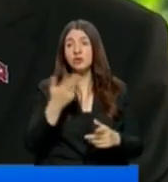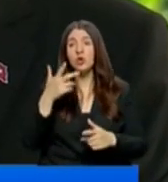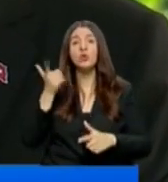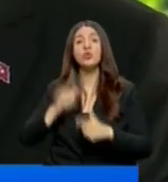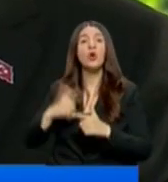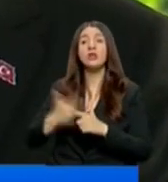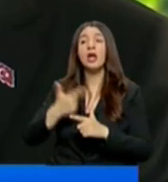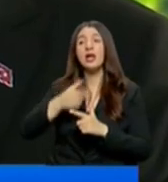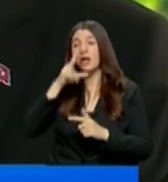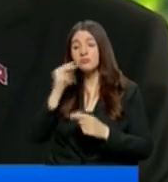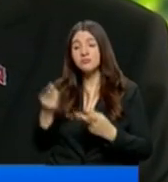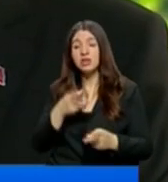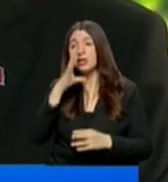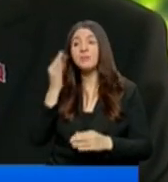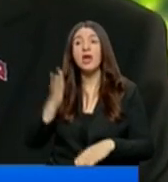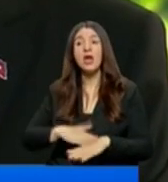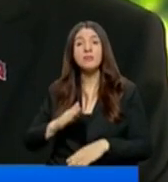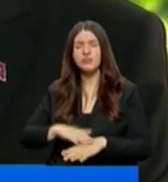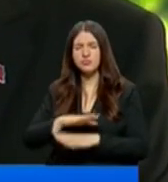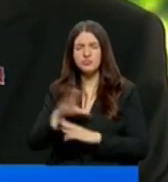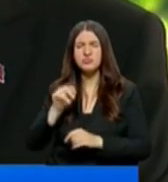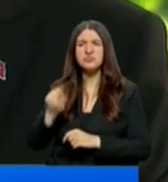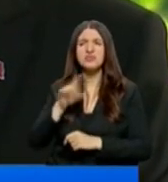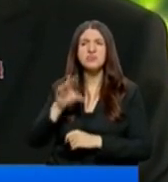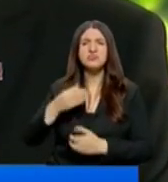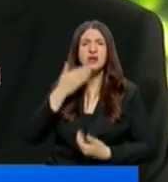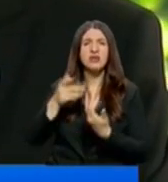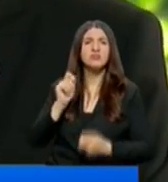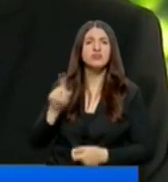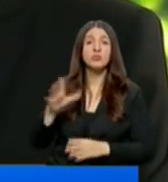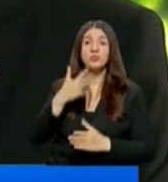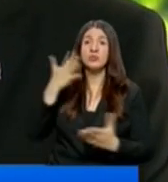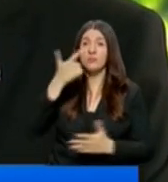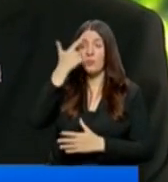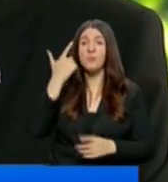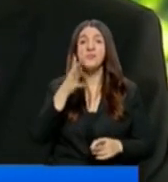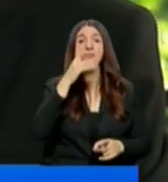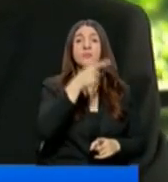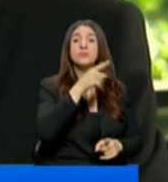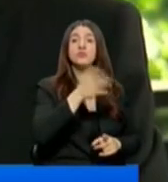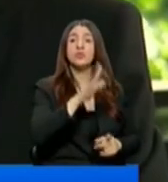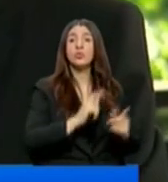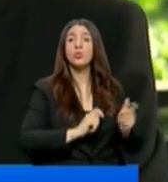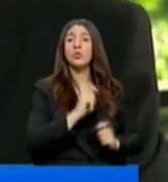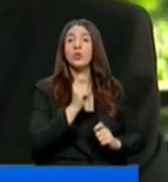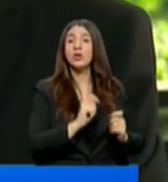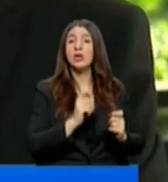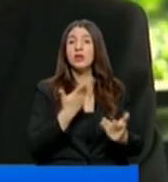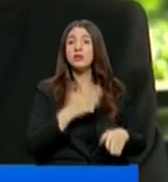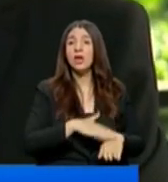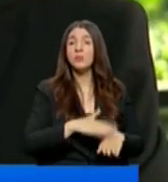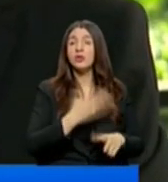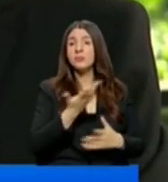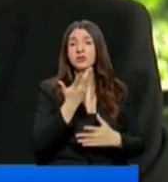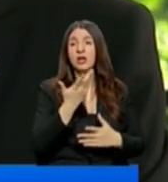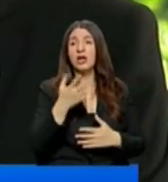otellerde kimler ağırlandı? Kimler neler yaptı? Bütün bunların hepsini anlatacaktır büyük bir ihtimalle. Ama Amerikalılar bunları sonra ne yapıyorlar efendim?